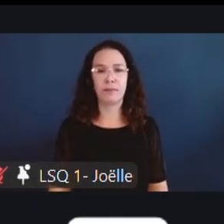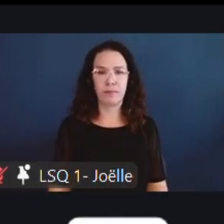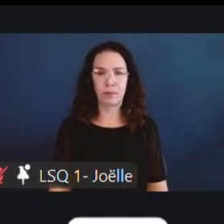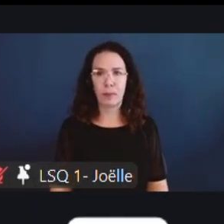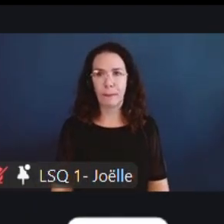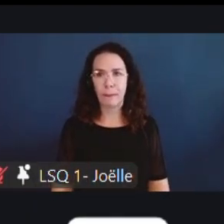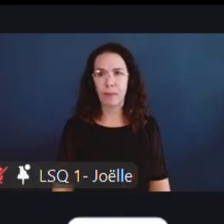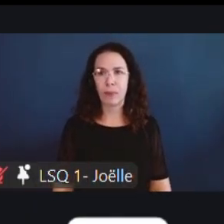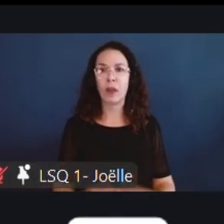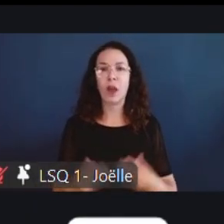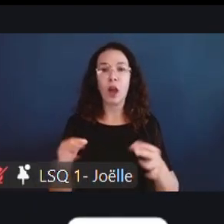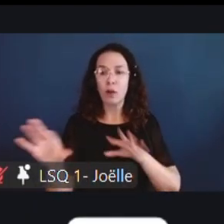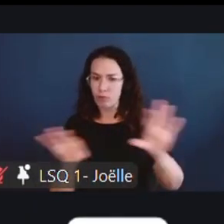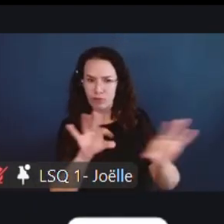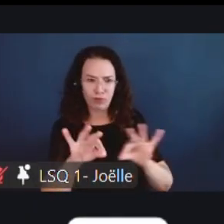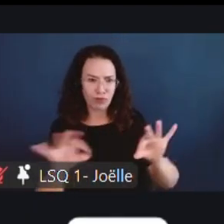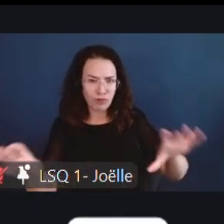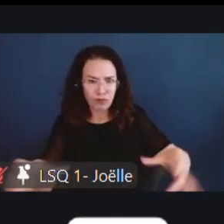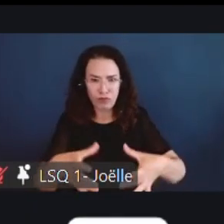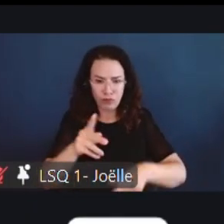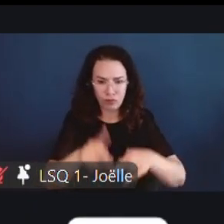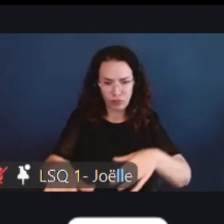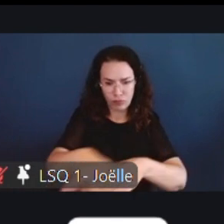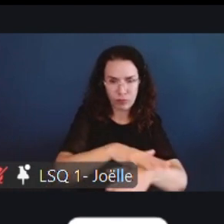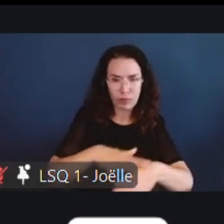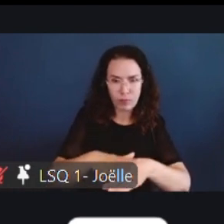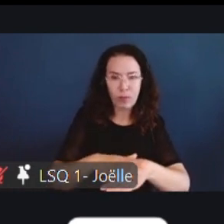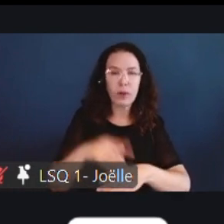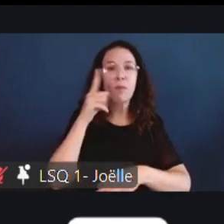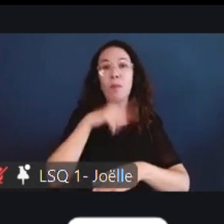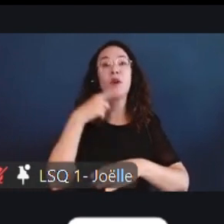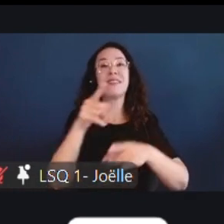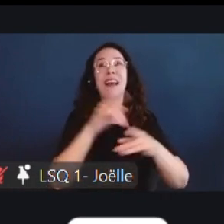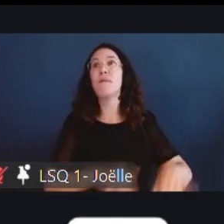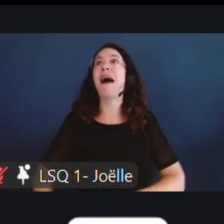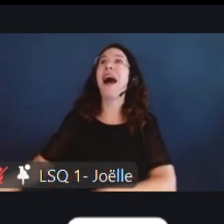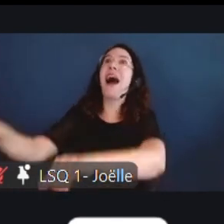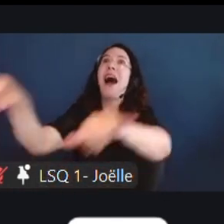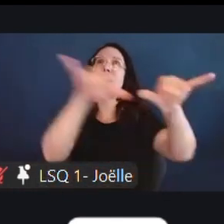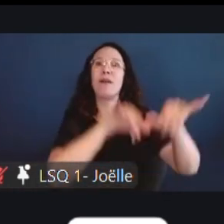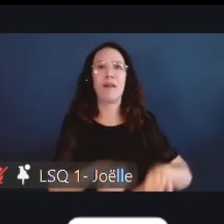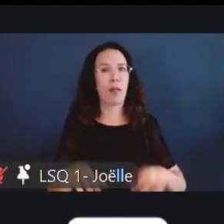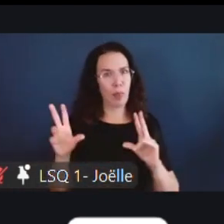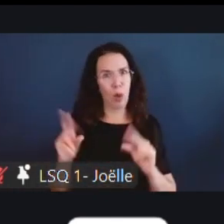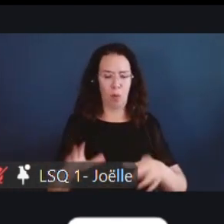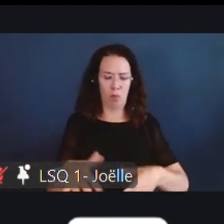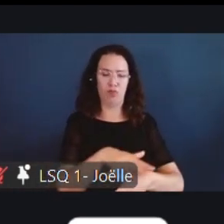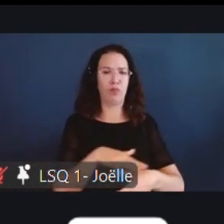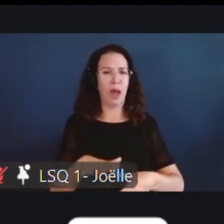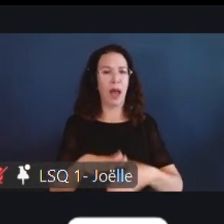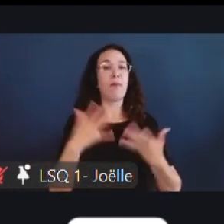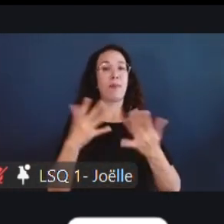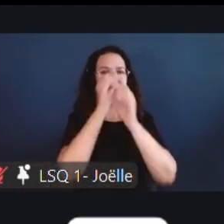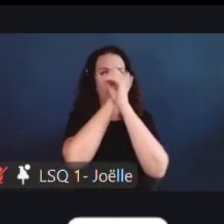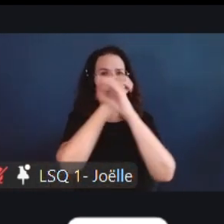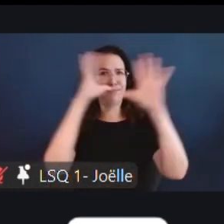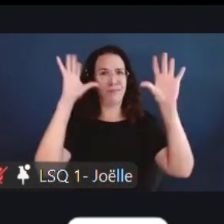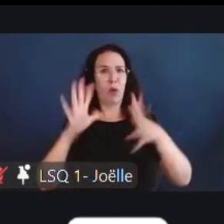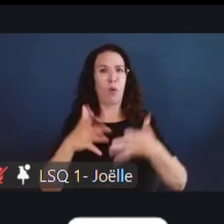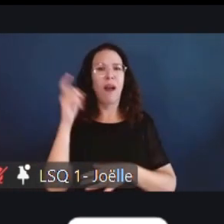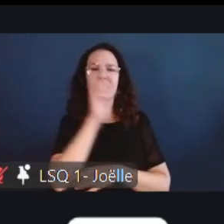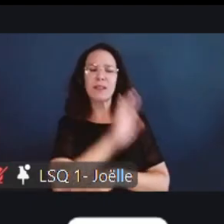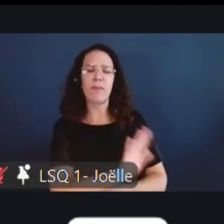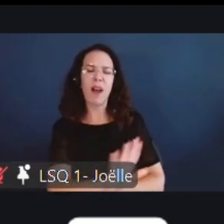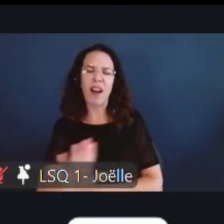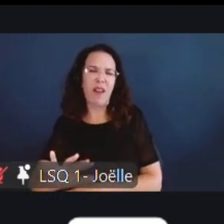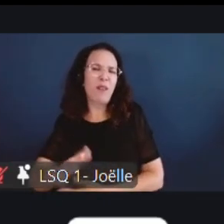taille de notre échantillon, nous ne sommes pas en mesure de généraliser nos résultats. Par contre, nous avons maintenant une meilleure compréhension des expériences